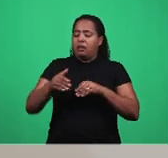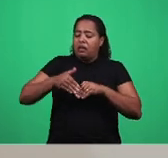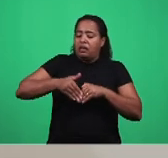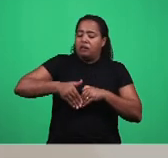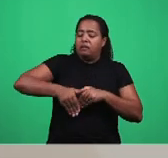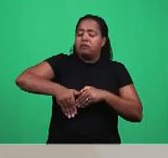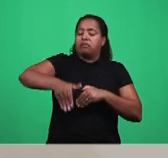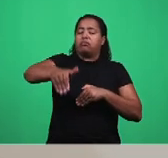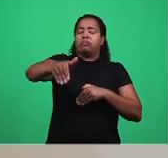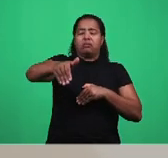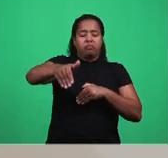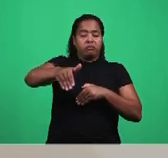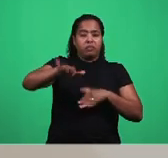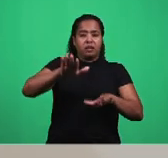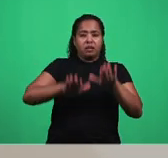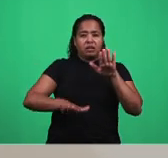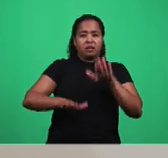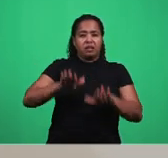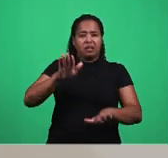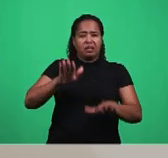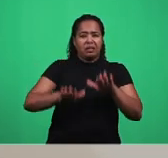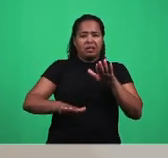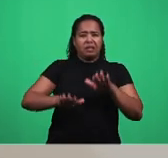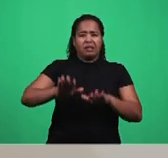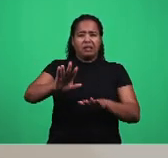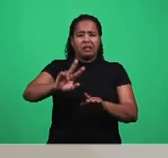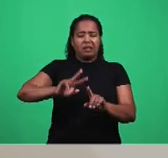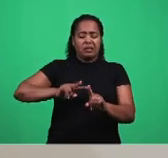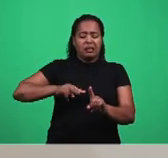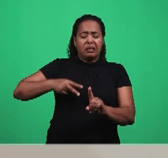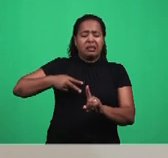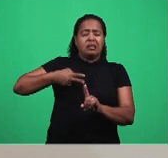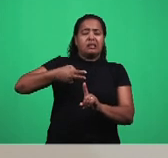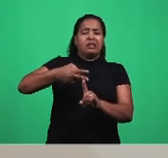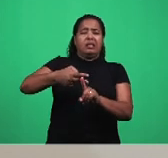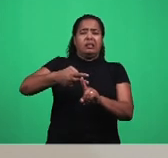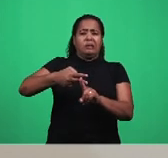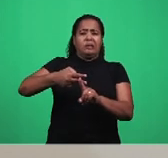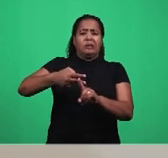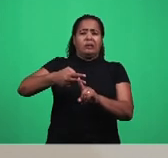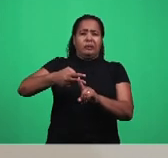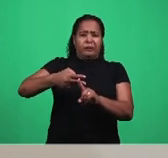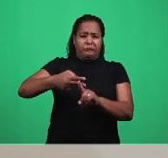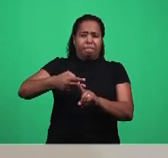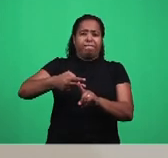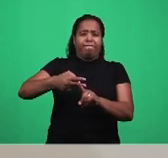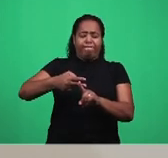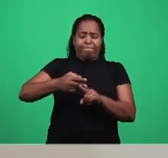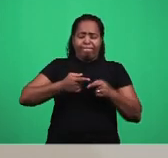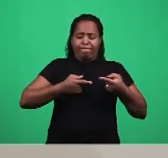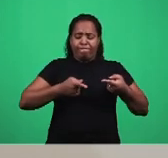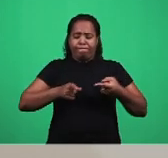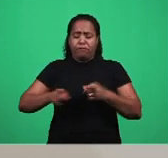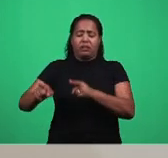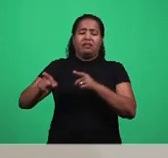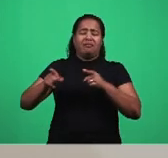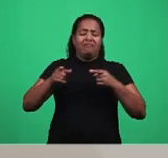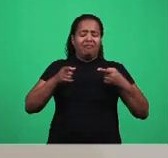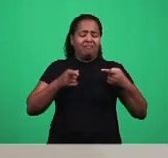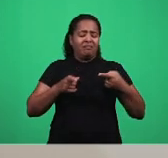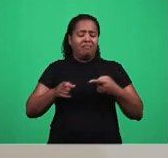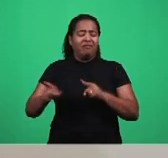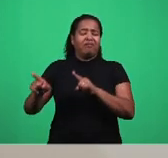va souffrir le plus grand attaque à partir d'ici. Elle aura une attaque de